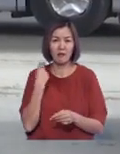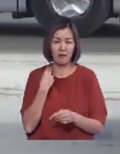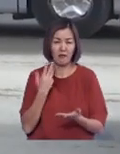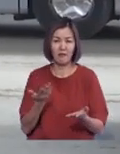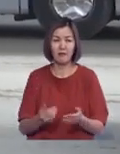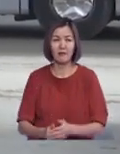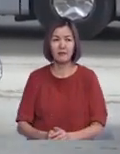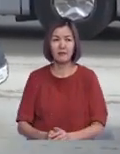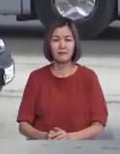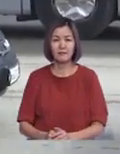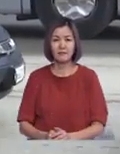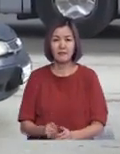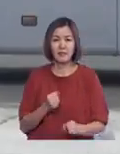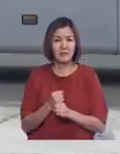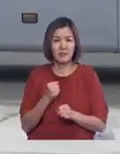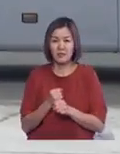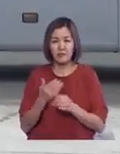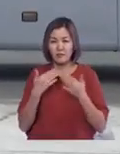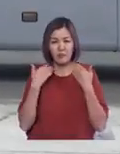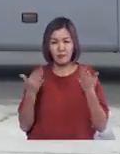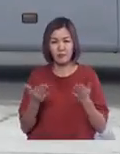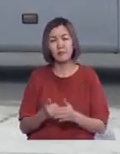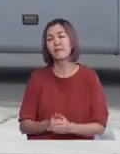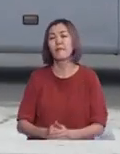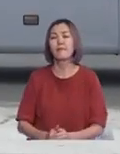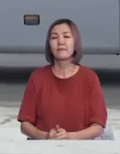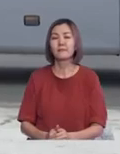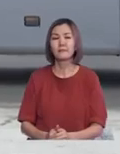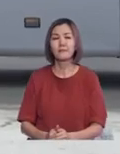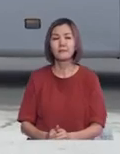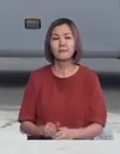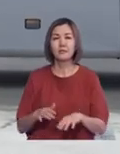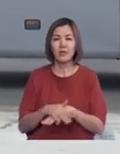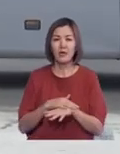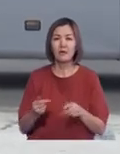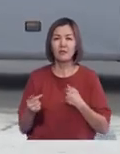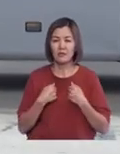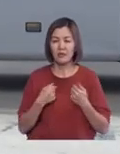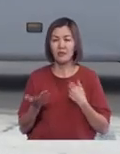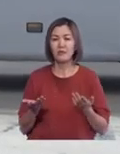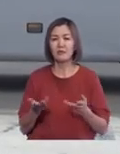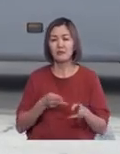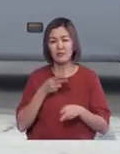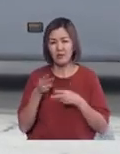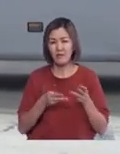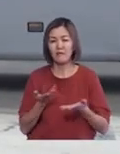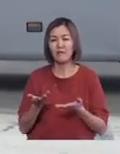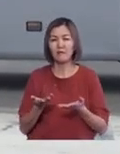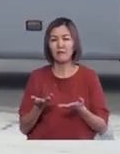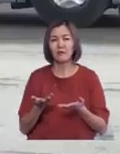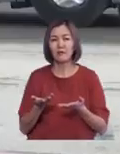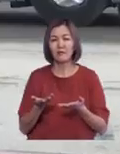Сондықтан ешқандай шара жасап жатқан жоқ. Қолға алып жатқан кім бар? Ешкім жоқ. Қолға алып жатқан. Соны қолға алып,